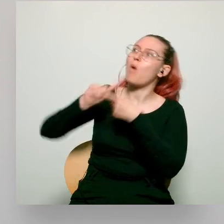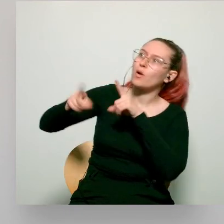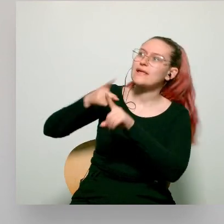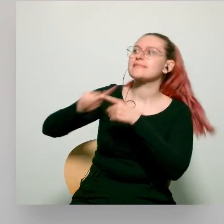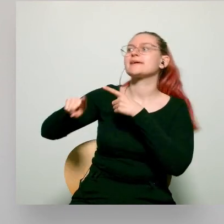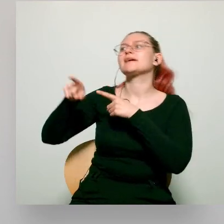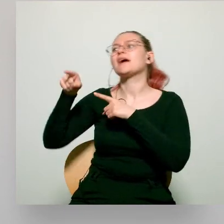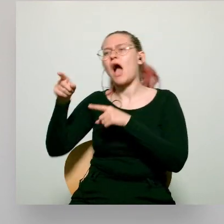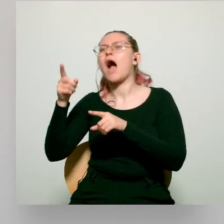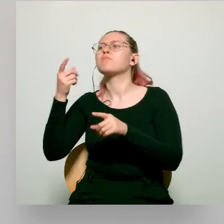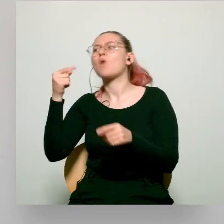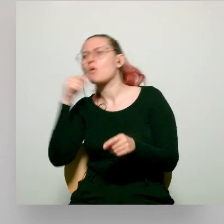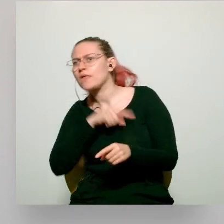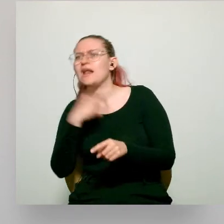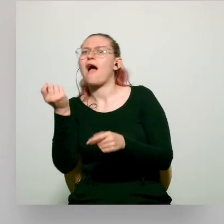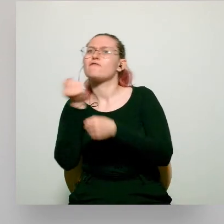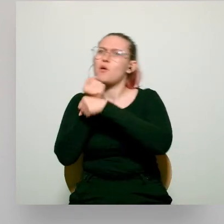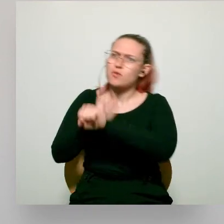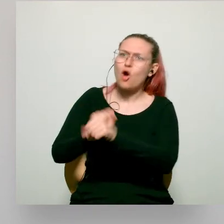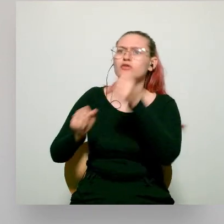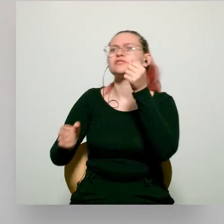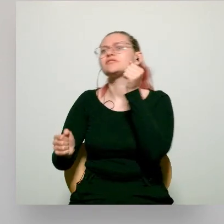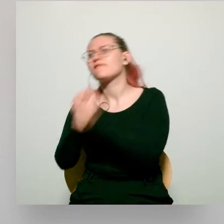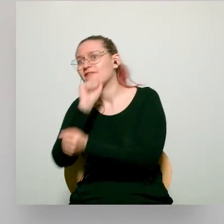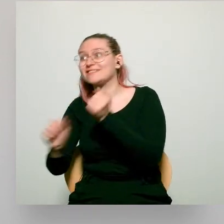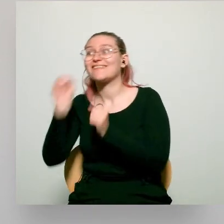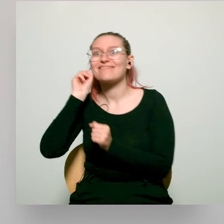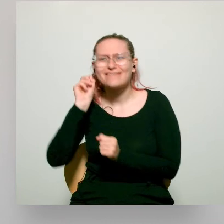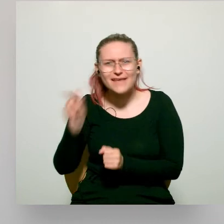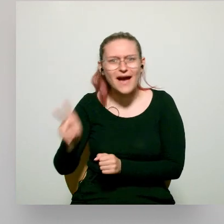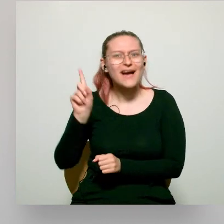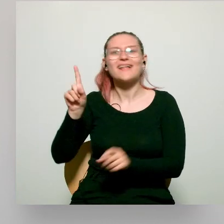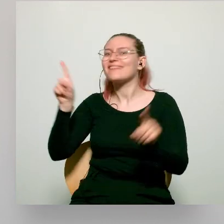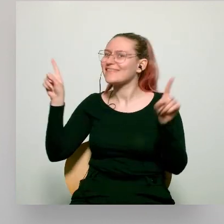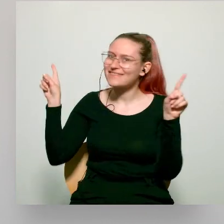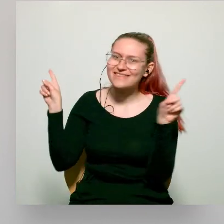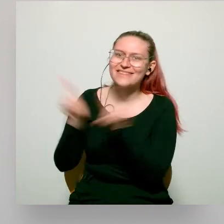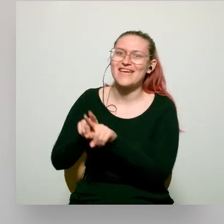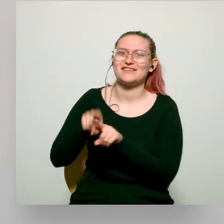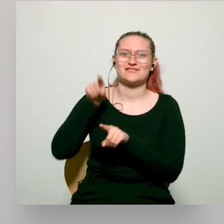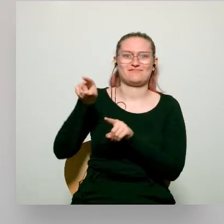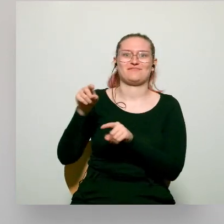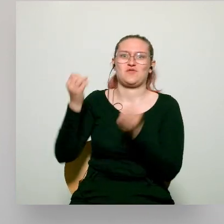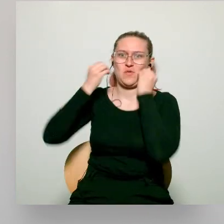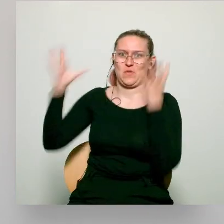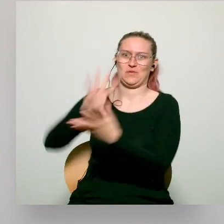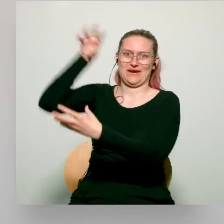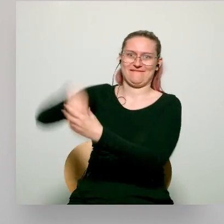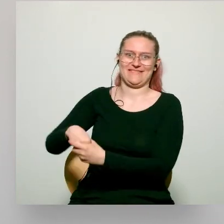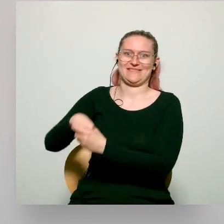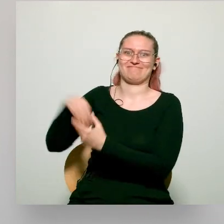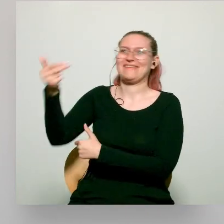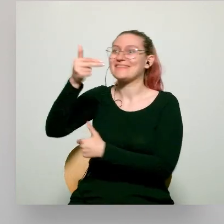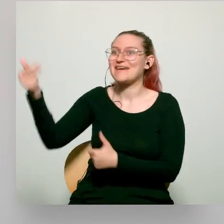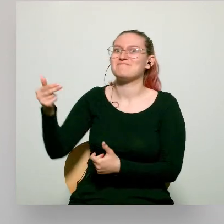również jako kraj kultury. Jest bardzo dużo tekstów o pisarzach, o artystach. Jest to ogromna ilość tego, czego wcześniej w ogóle